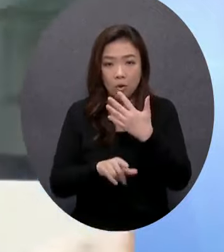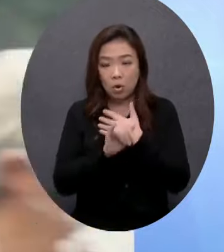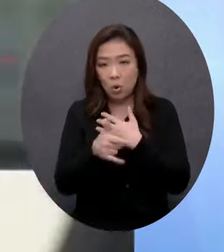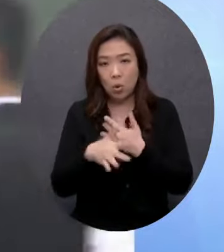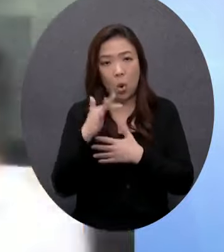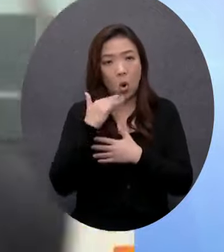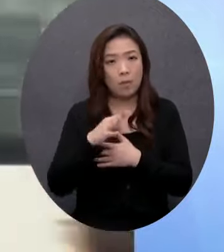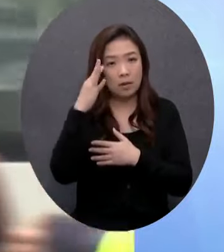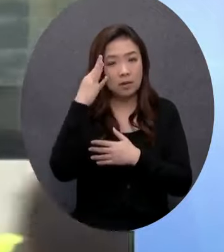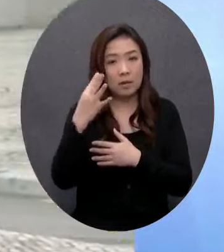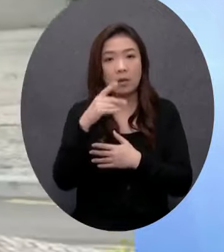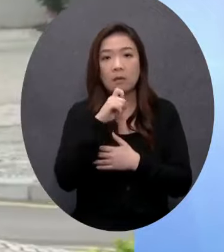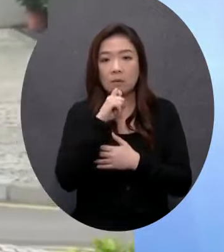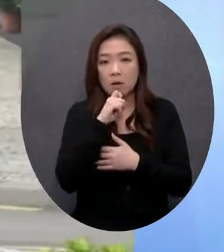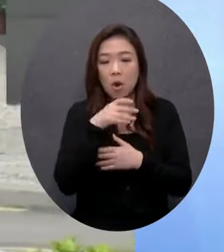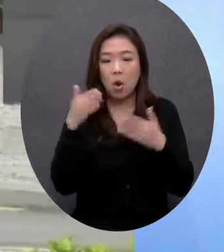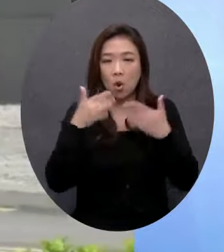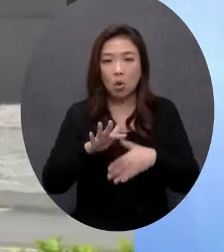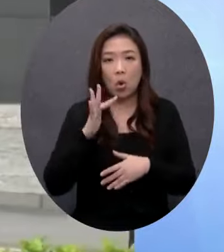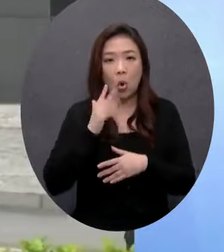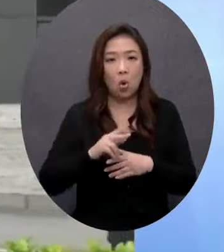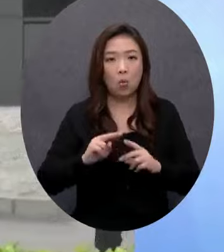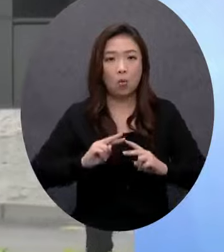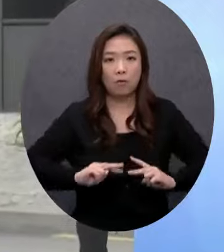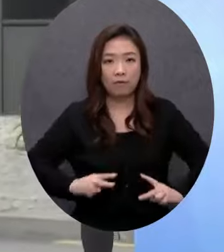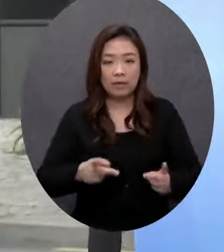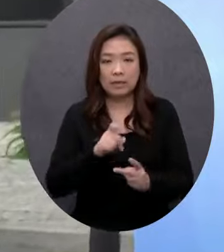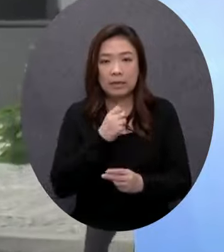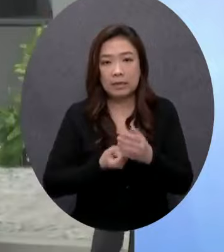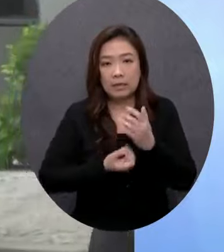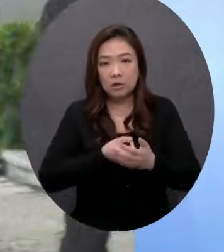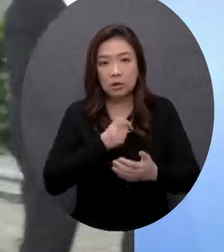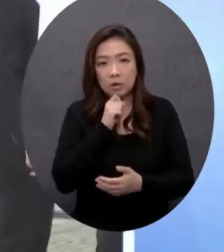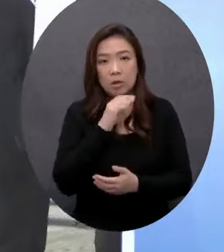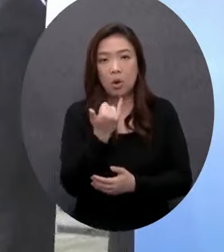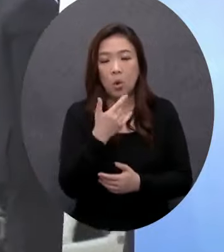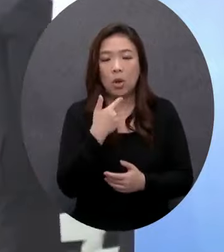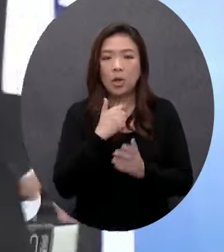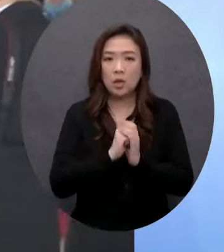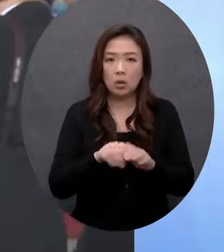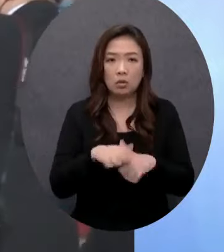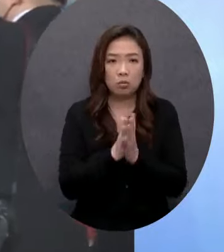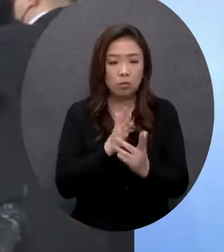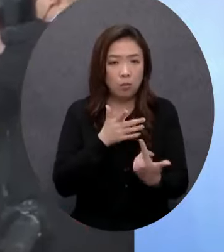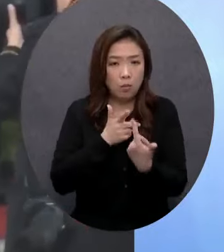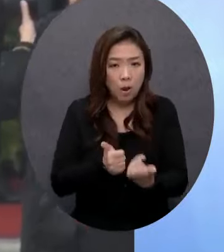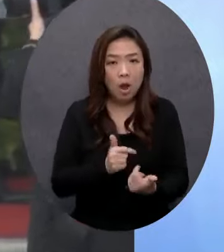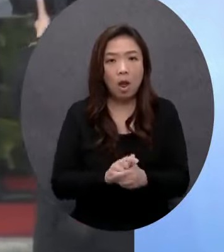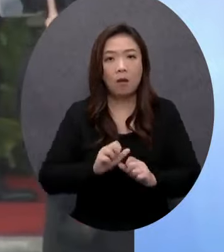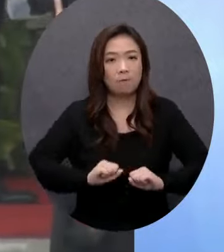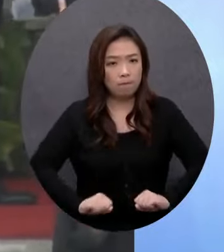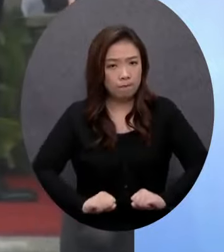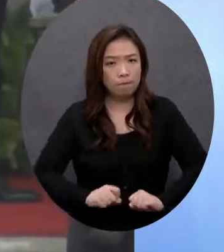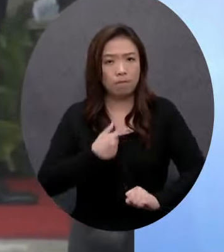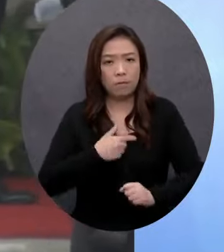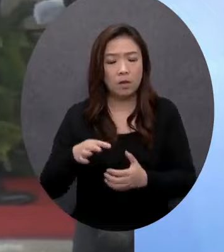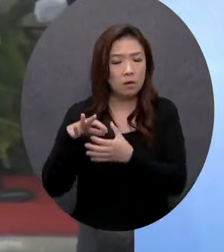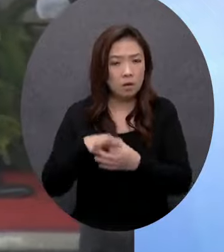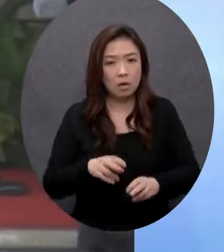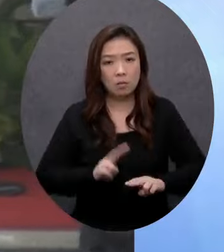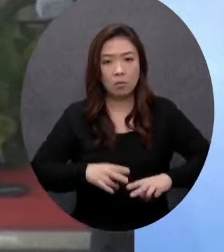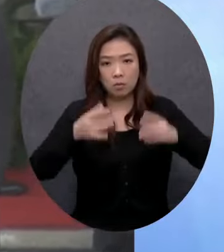研四日，期间对澳门特区发展提出六点要求，包括在全面准确、坚定不移贯彻一国两